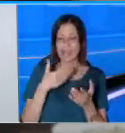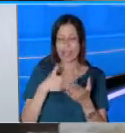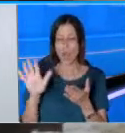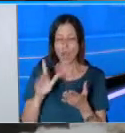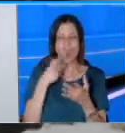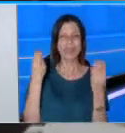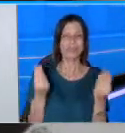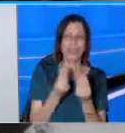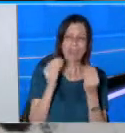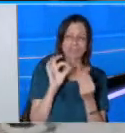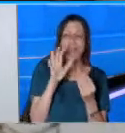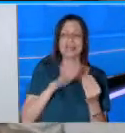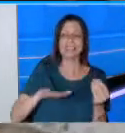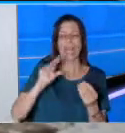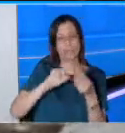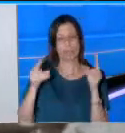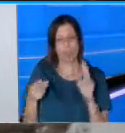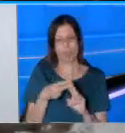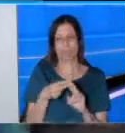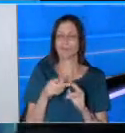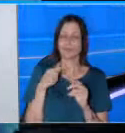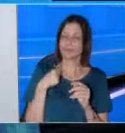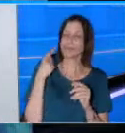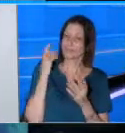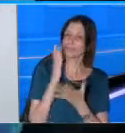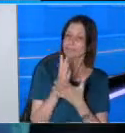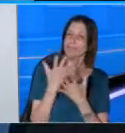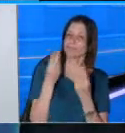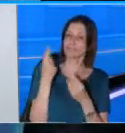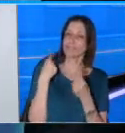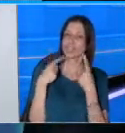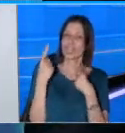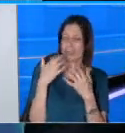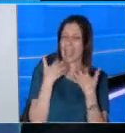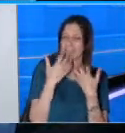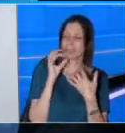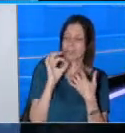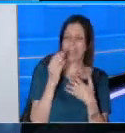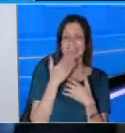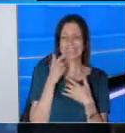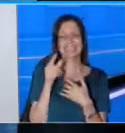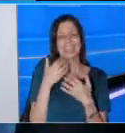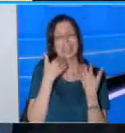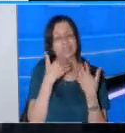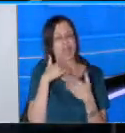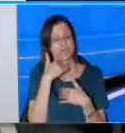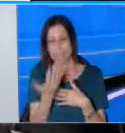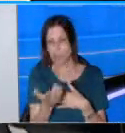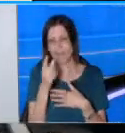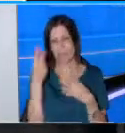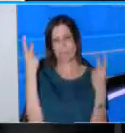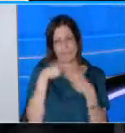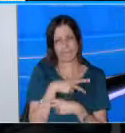כל מהלך כזה, כן. של הזירה הבינלאומית. תשמע, אנחנו שומעים, אתה יודע, לאורך שנים רבות שההסברה של ישראל היא הסברה לא טובה, אתה